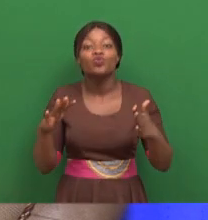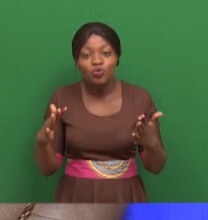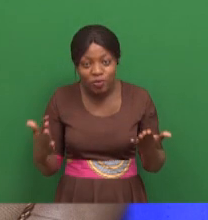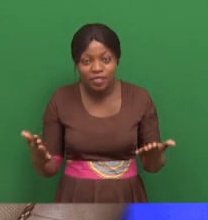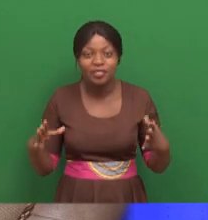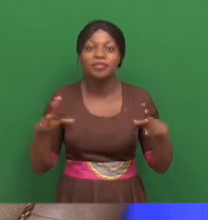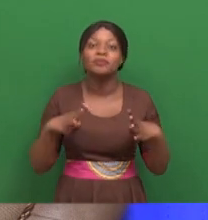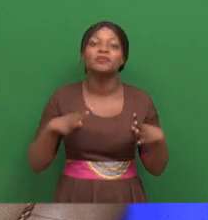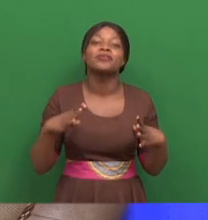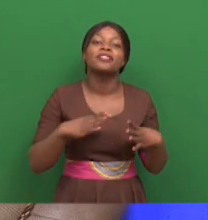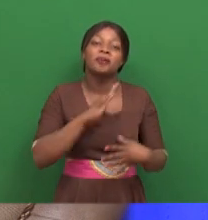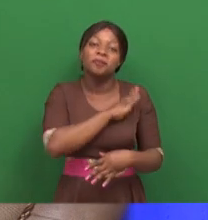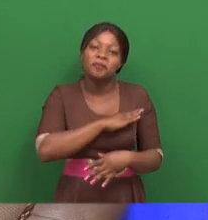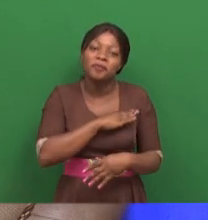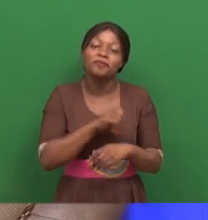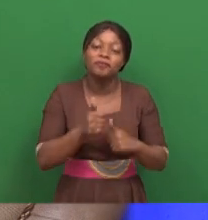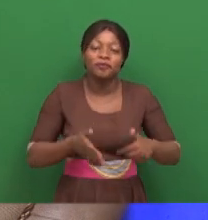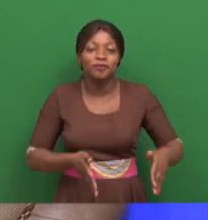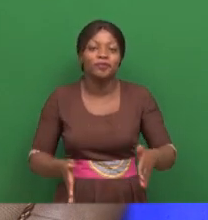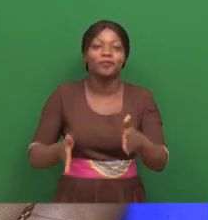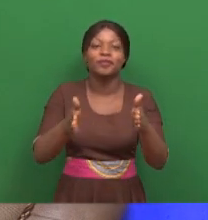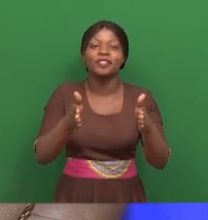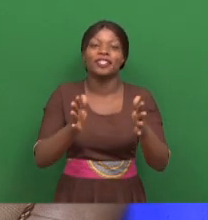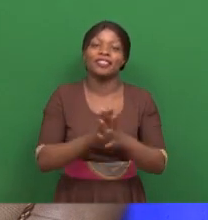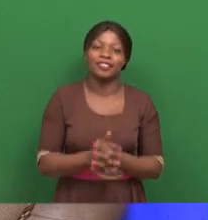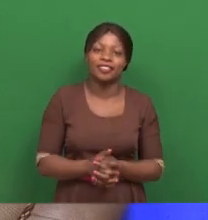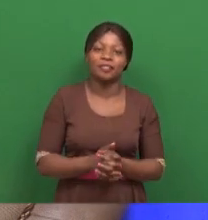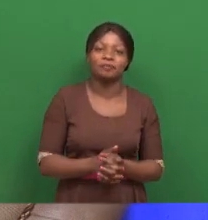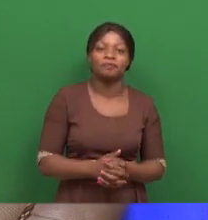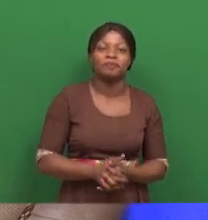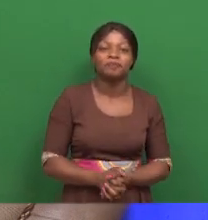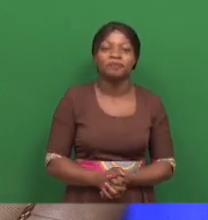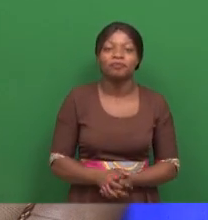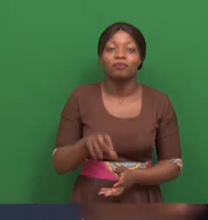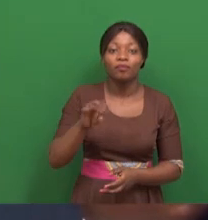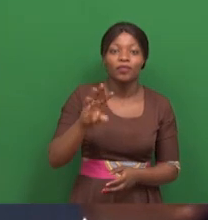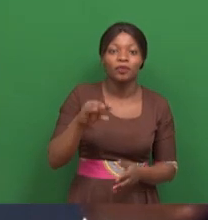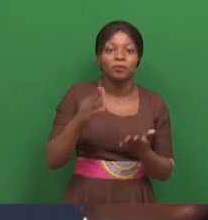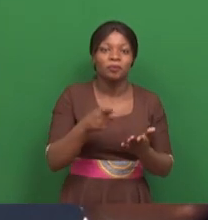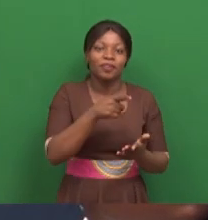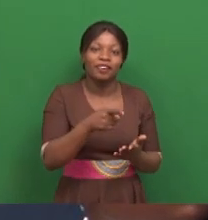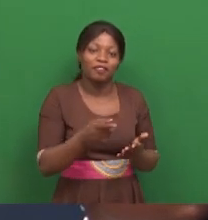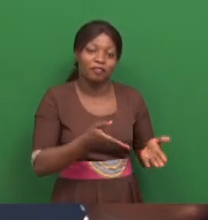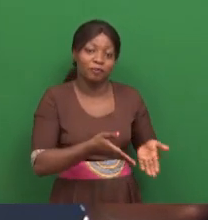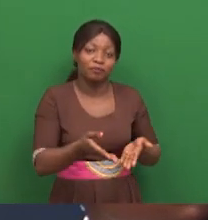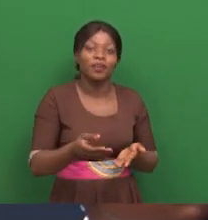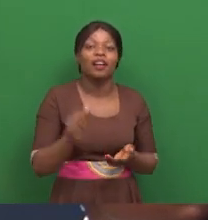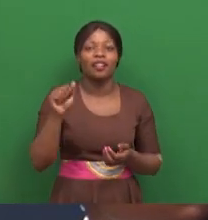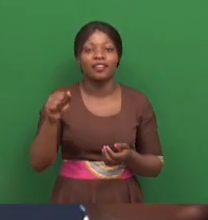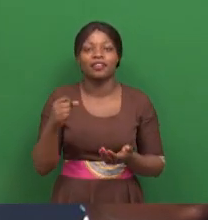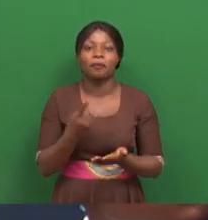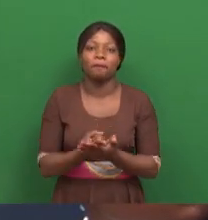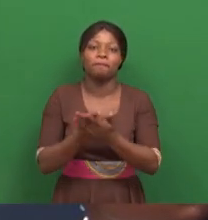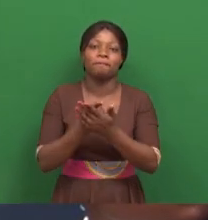yekudzosa hunhu pamugwagwa. Ndoda kumbotanga nemi padamu nemubvunzo yekupedzisira ichabva yazotorwa nevari kudare vachipeta.